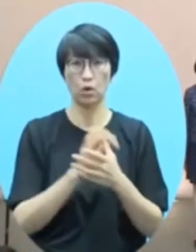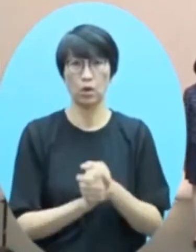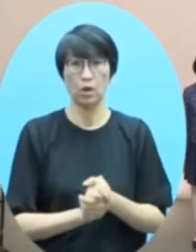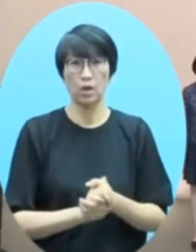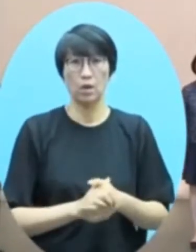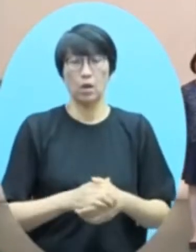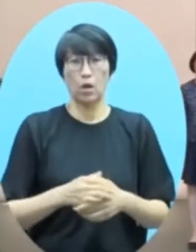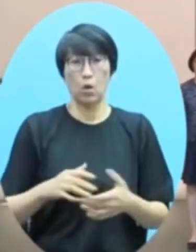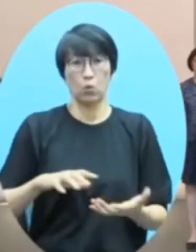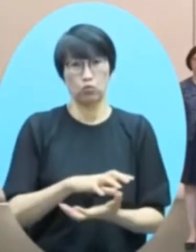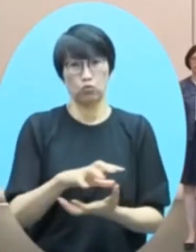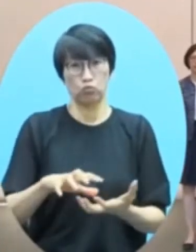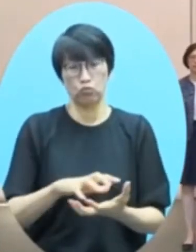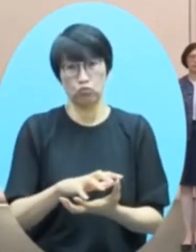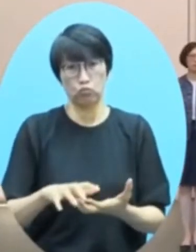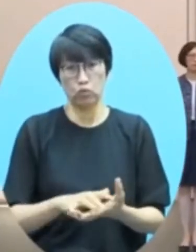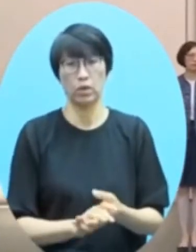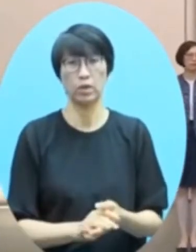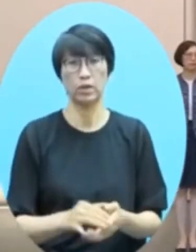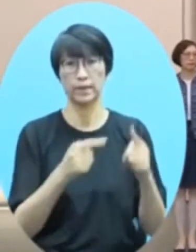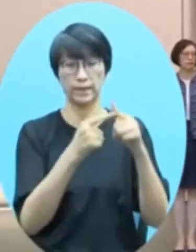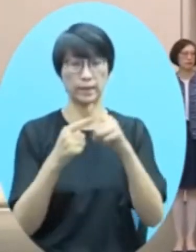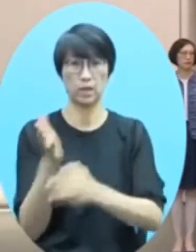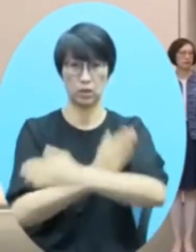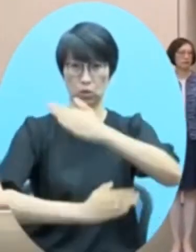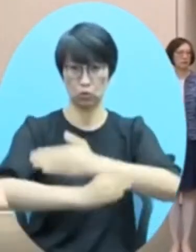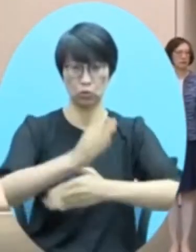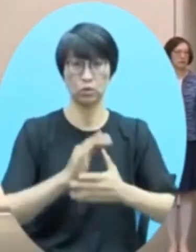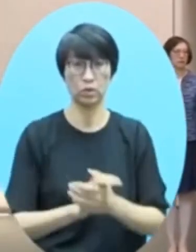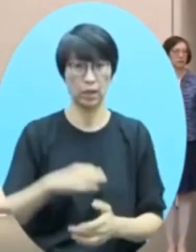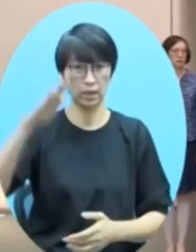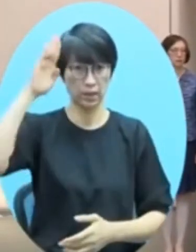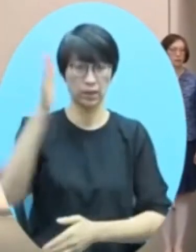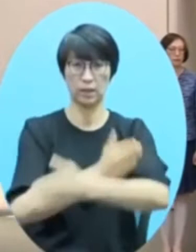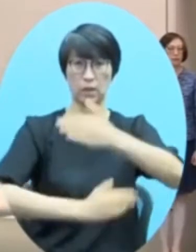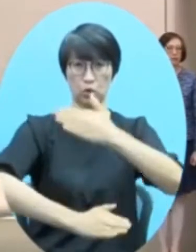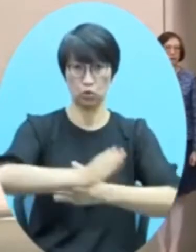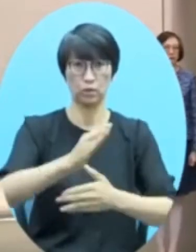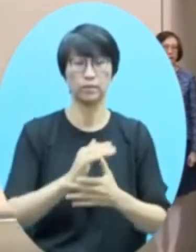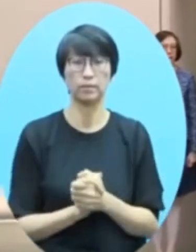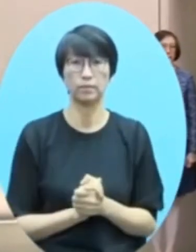騰，市民受傷，警察受傷，